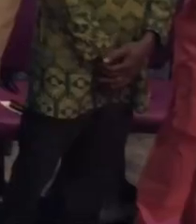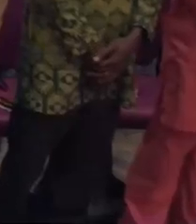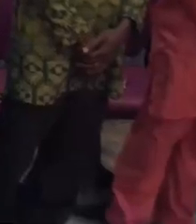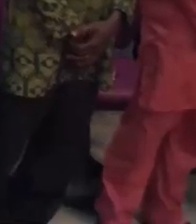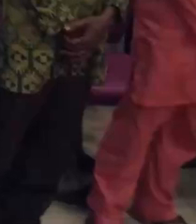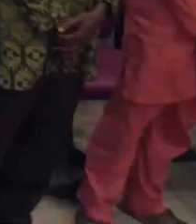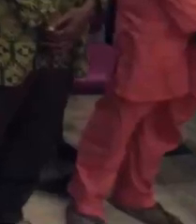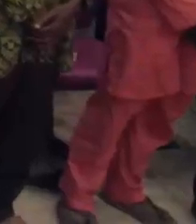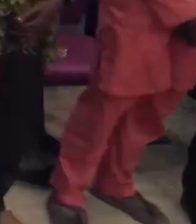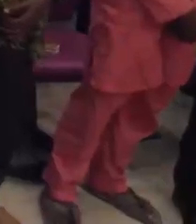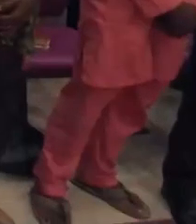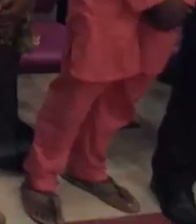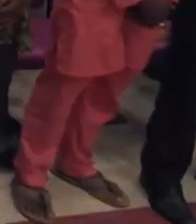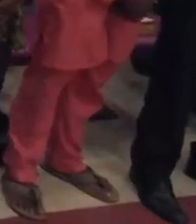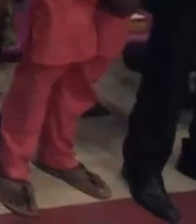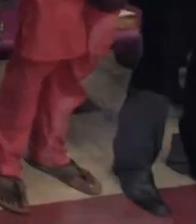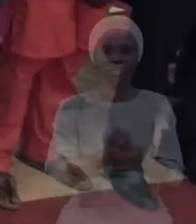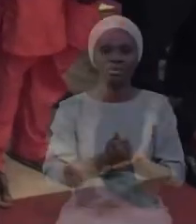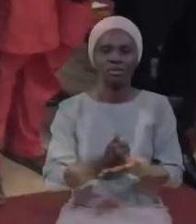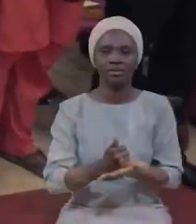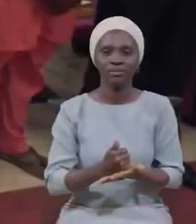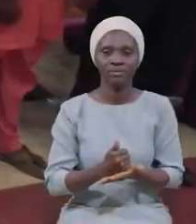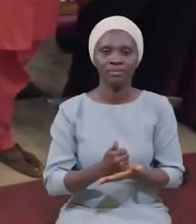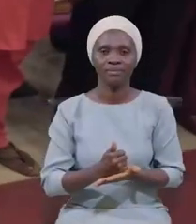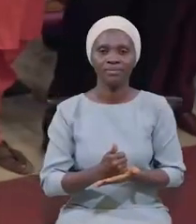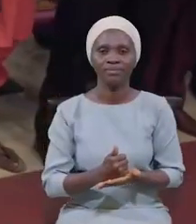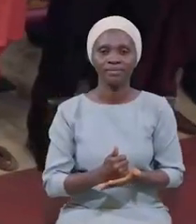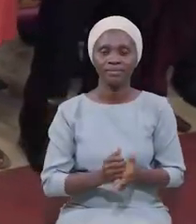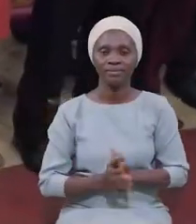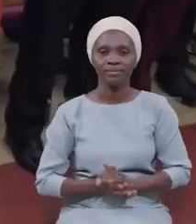Au nom de Jésus, nous prions.